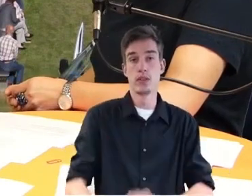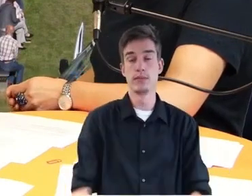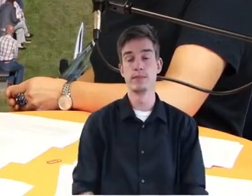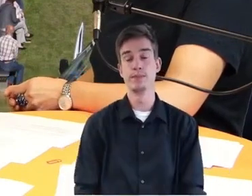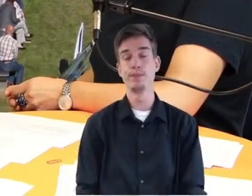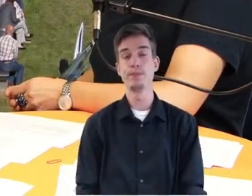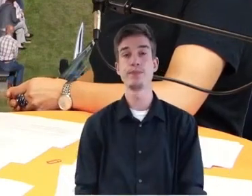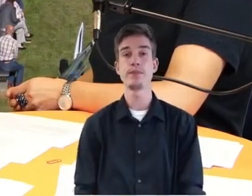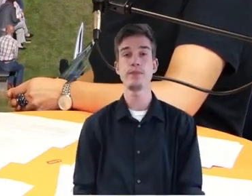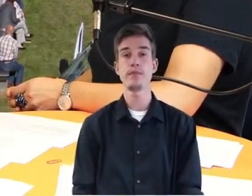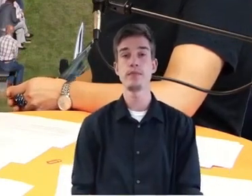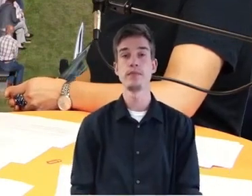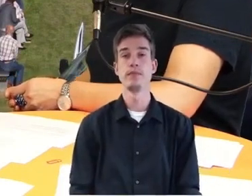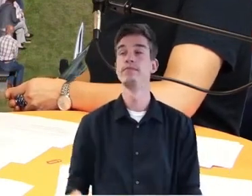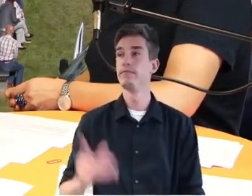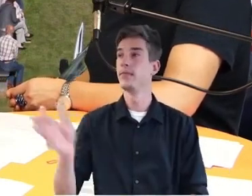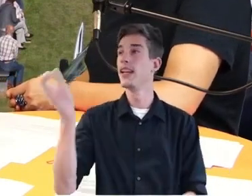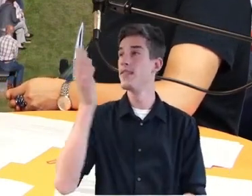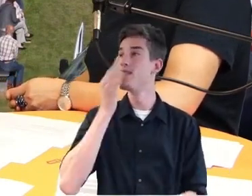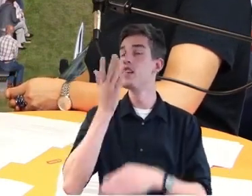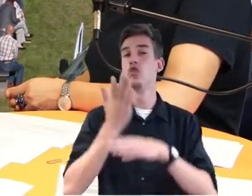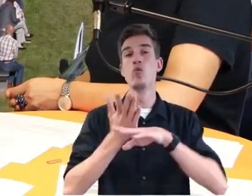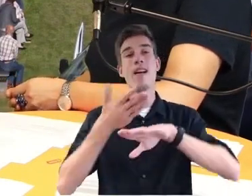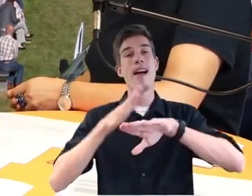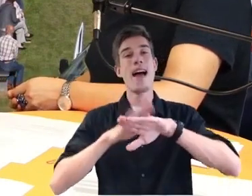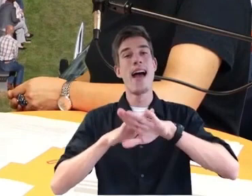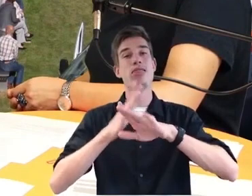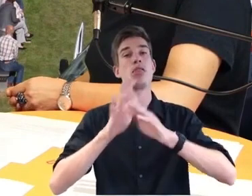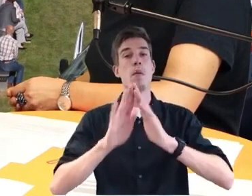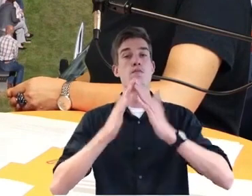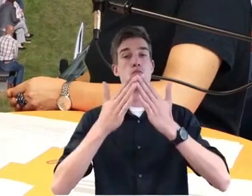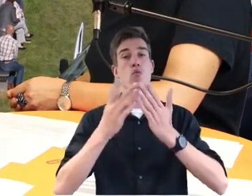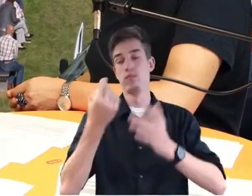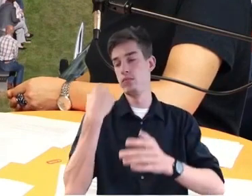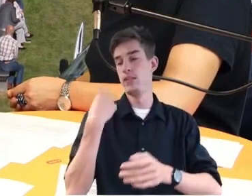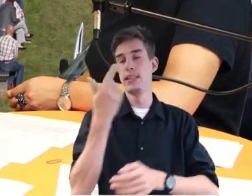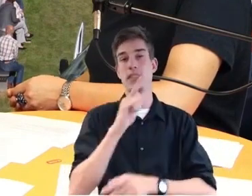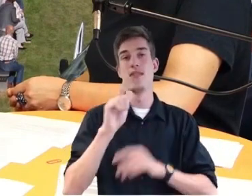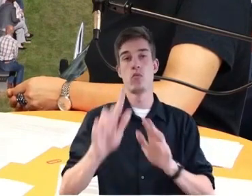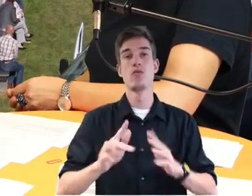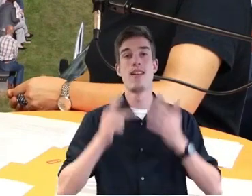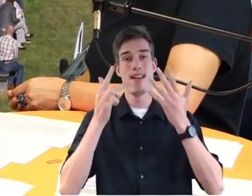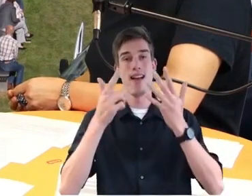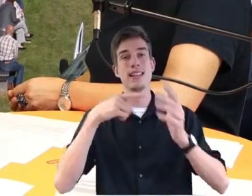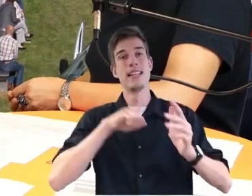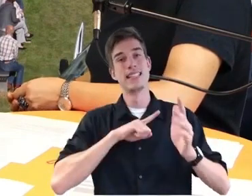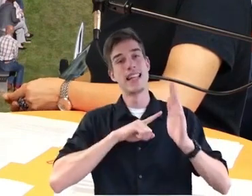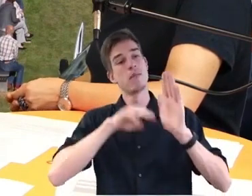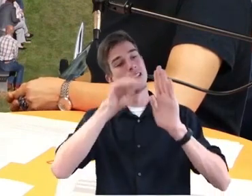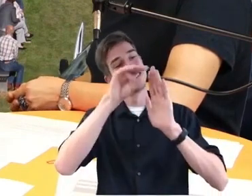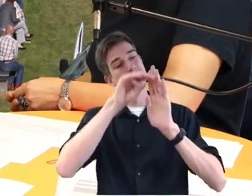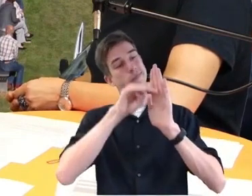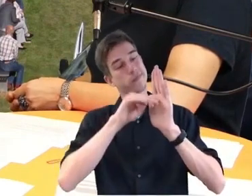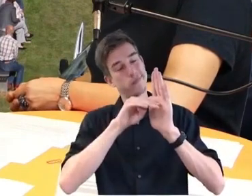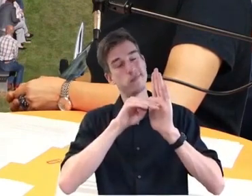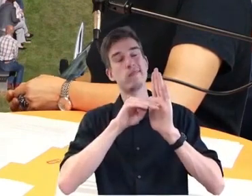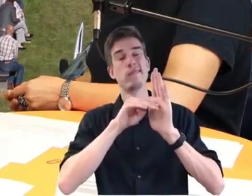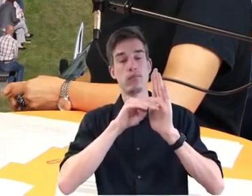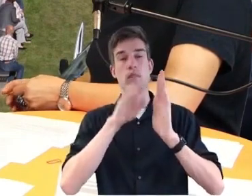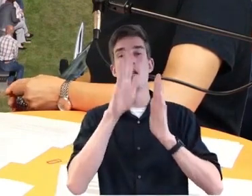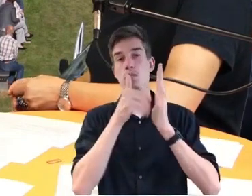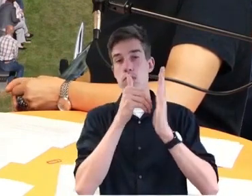nächste Frage bezog sich auf unser Handbuch. Wir haben im Jahr 2008 ein Leitfaden